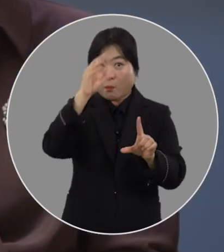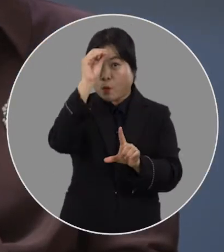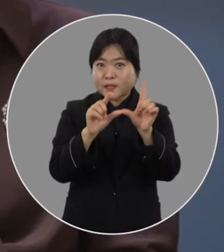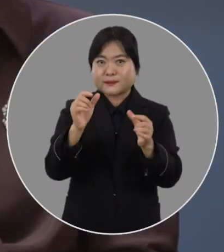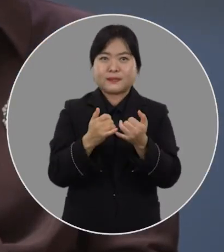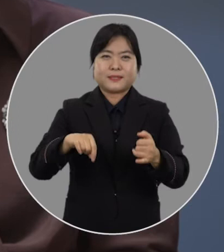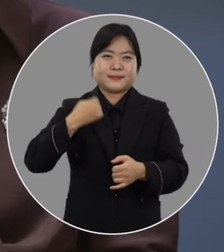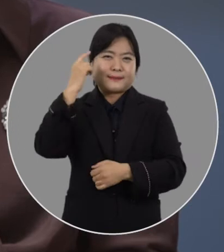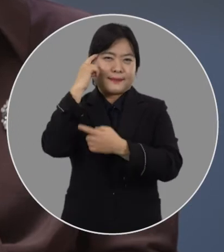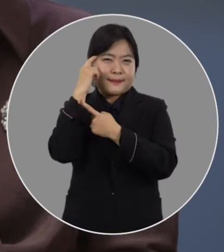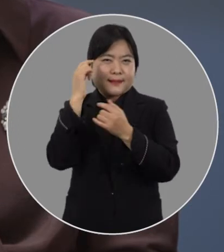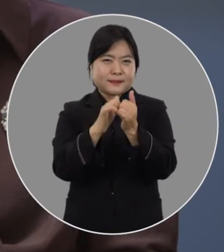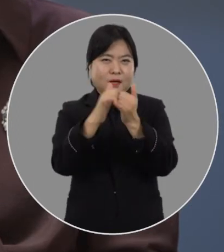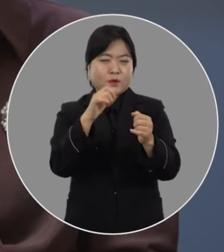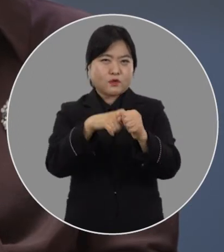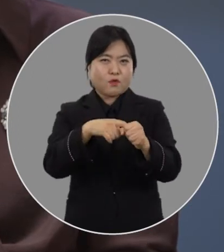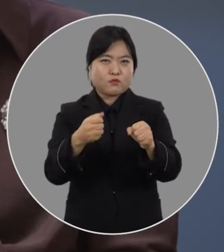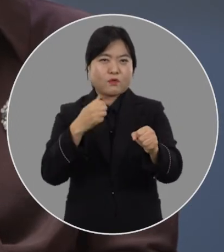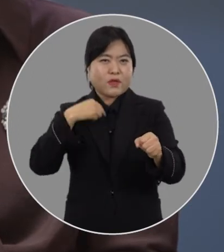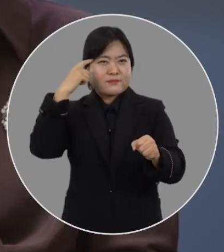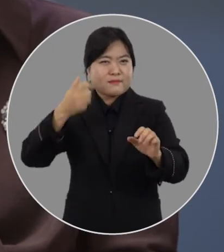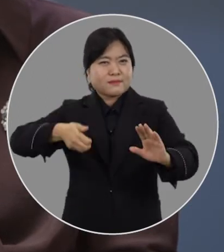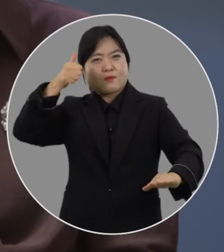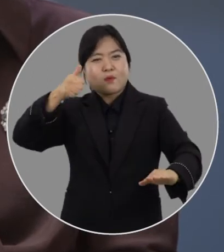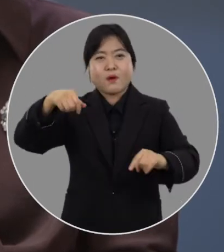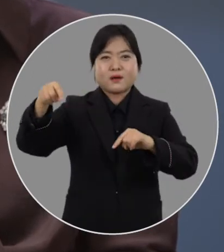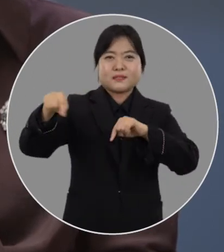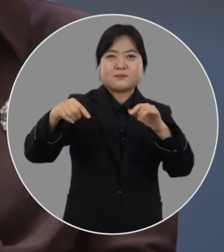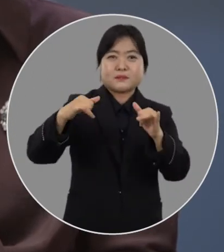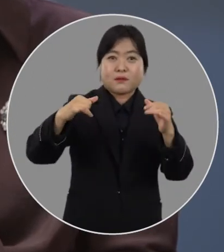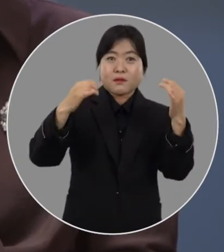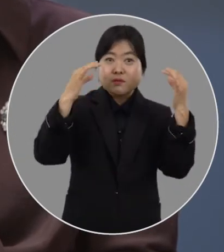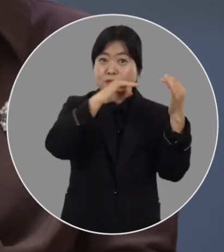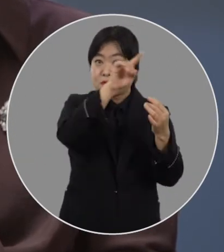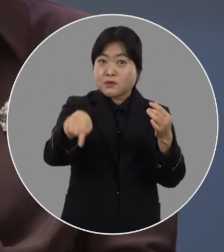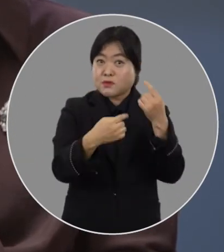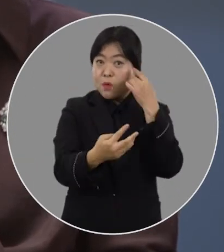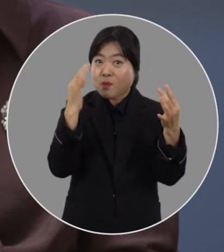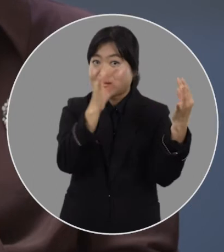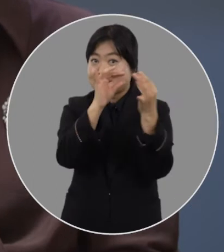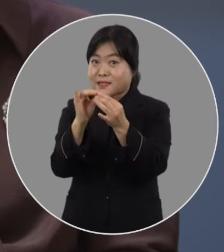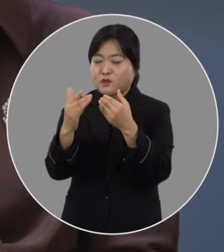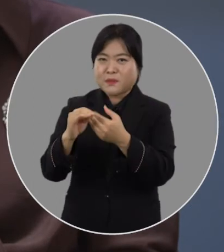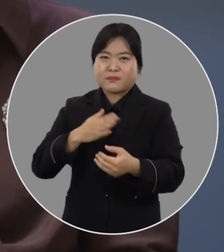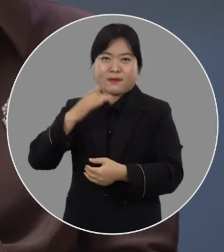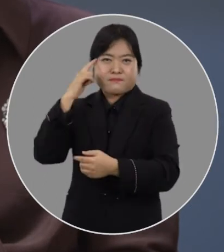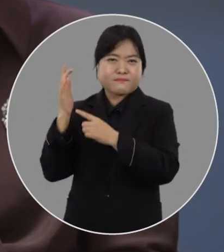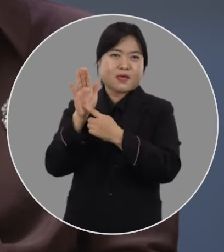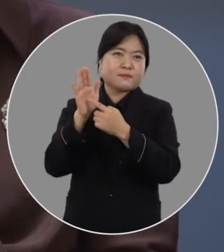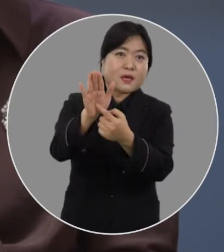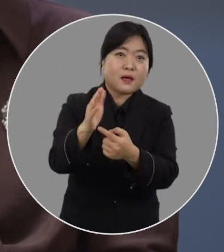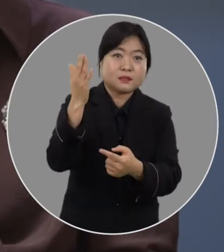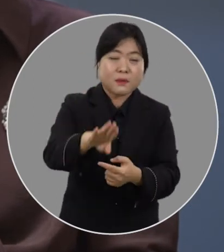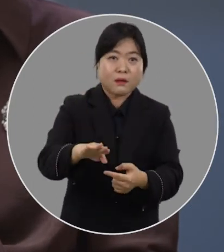사람들이 자신의 생각이 사회적으로 우세하고 지배적인 여론과 일치하면 적극적으로 의견을 표현하지만 그렇지